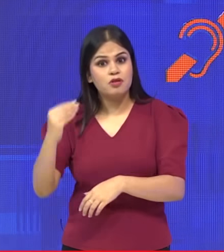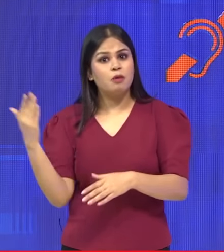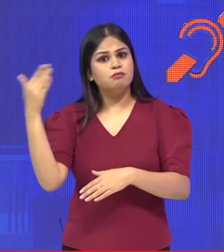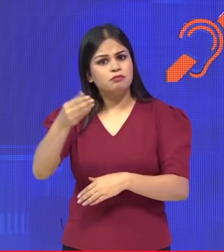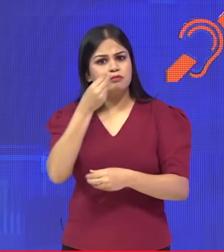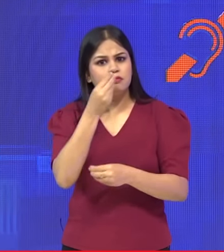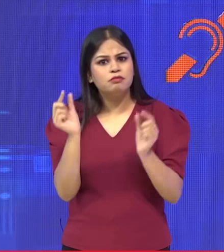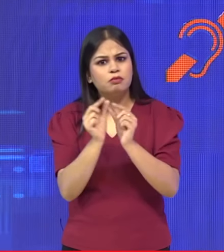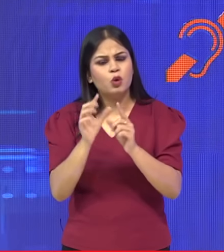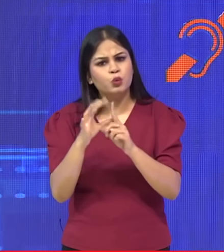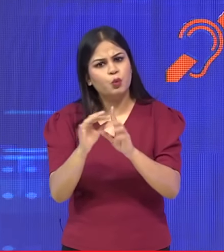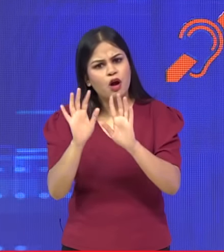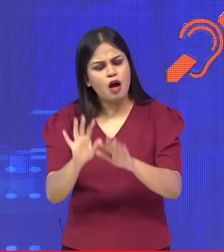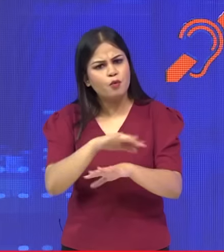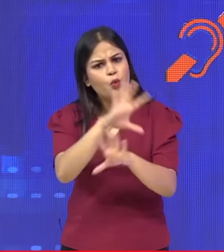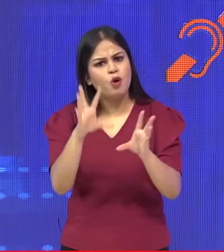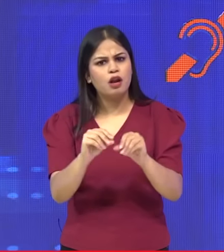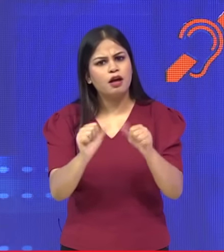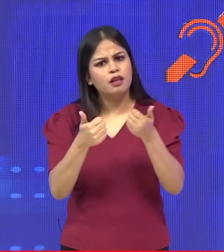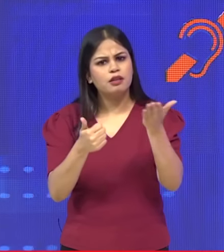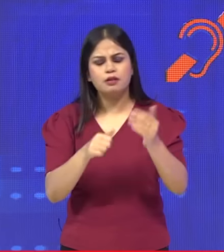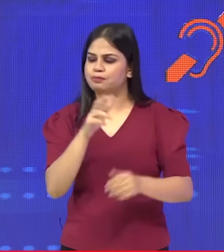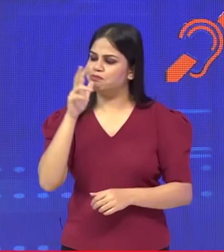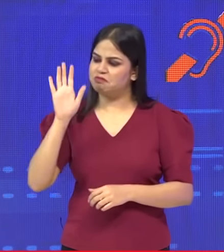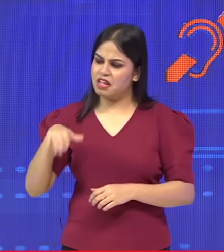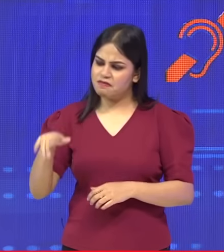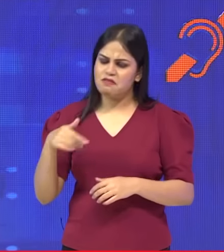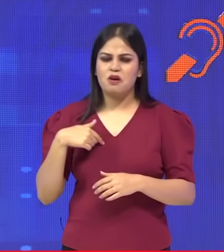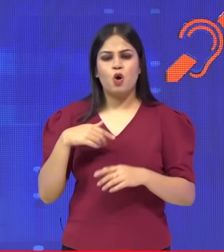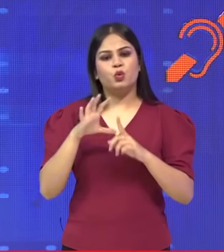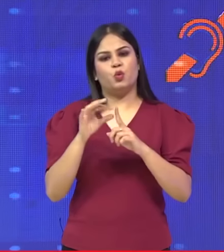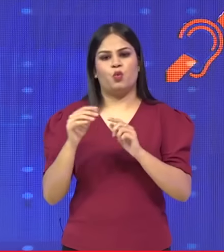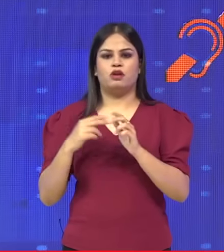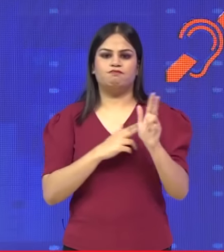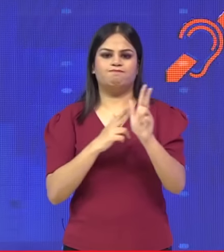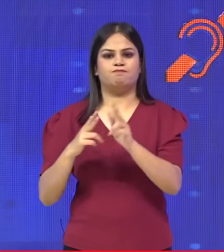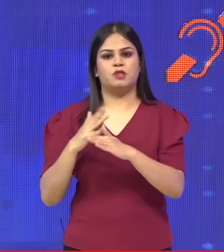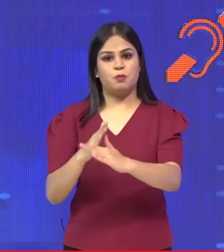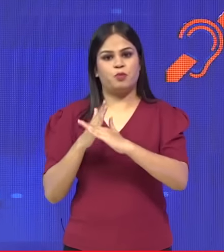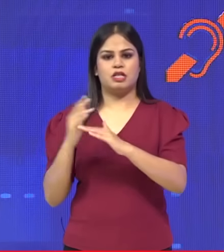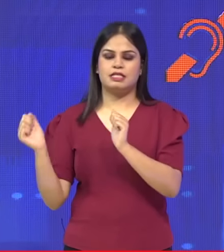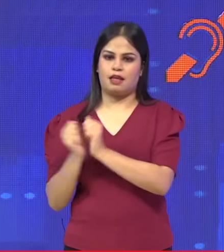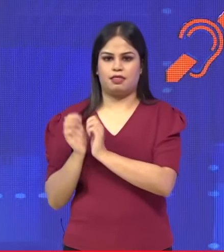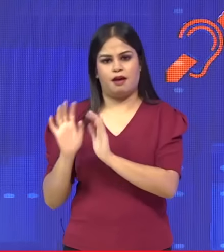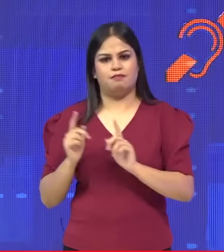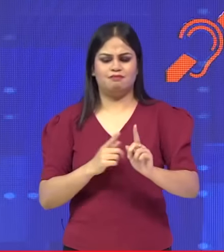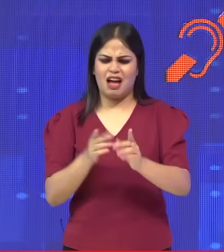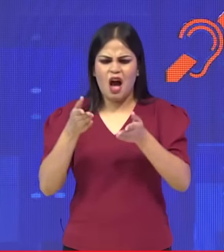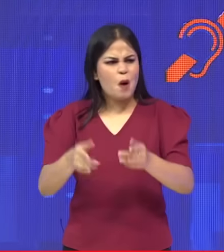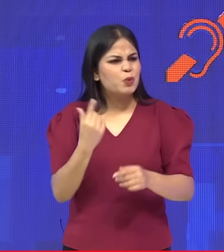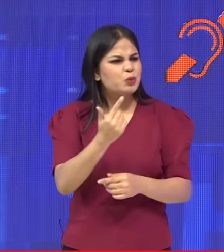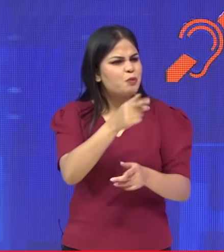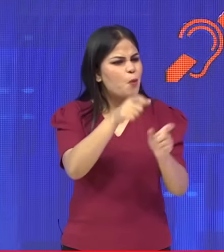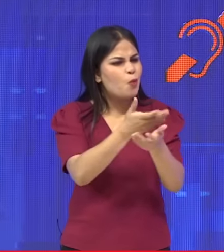पूरे सिक्योरिटी साथ आप जैसे यहां पर हूं तो यहां पर तो किसी की किसी चीज की जरूर भी नहीं है यू नो सो यहां पर